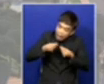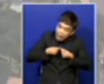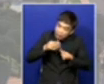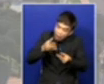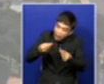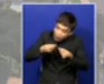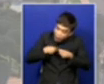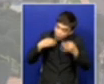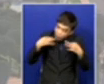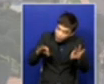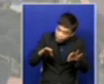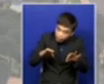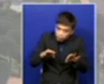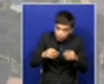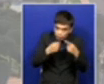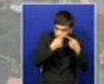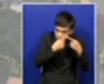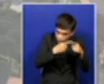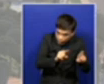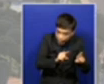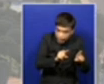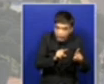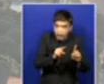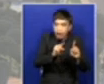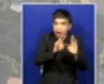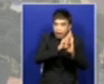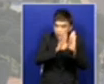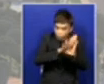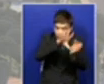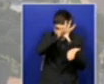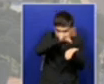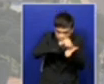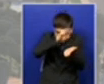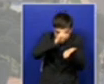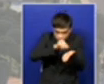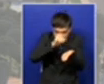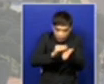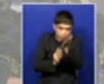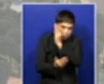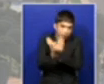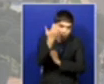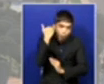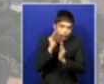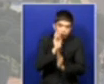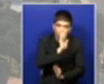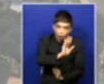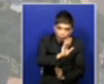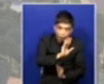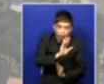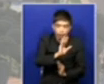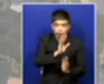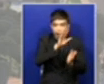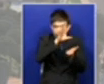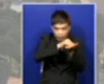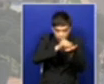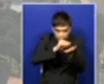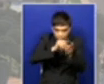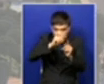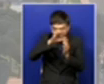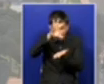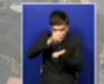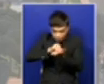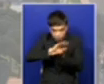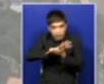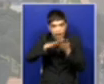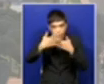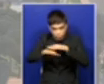านเข้าไปอยู่ในอวยเป็นที่เรียบร้อยและแน่นอนครับรัฐบาลไม่ใช่ลุงตู่เจ้าของเงินที่ไหนอะถึงเวล